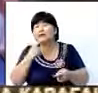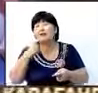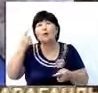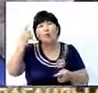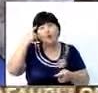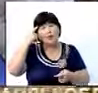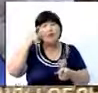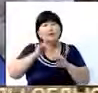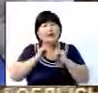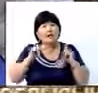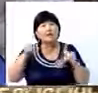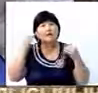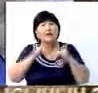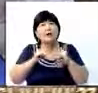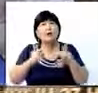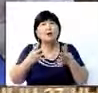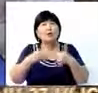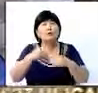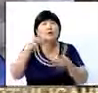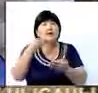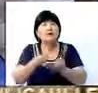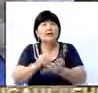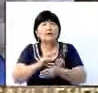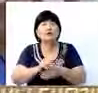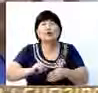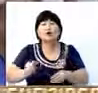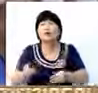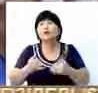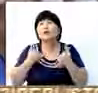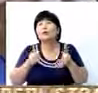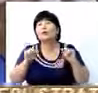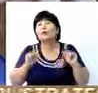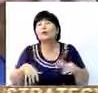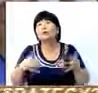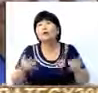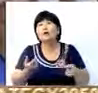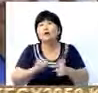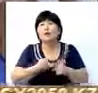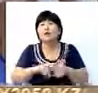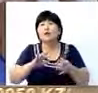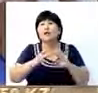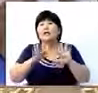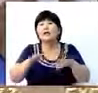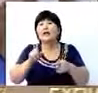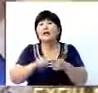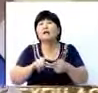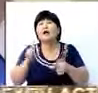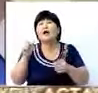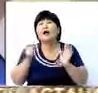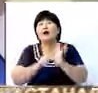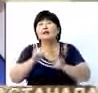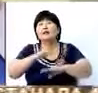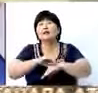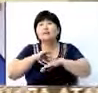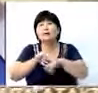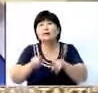дамытуға, мәдениетті арттыруға, отбасылық құндылықты дәріптеуге, достықты құрметтеуге мүмкіндік алады. Осыған дейін интернет арқылы 6 сабақ өткен, алдағы